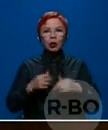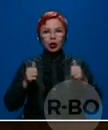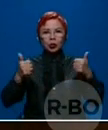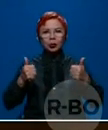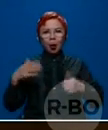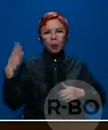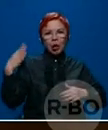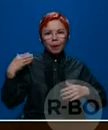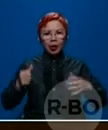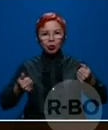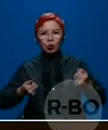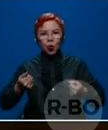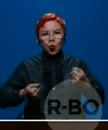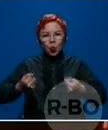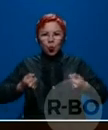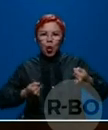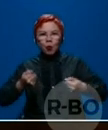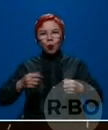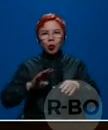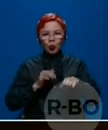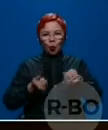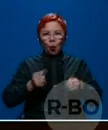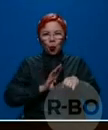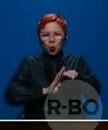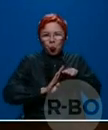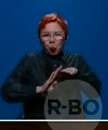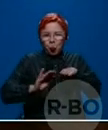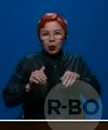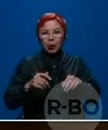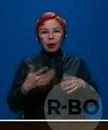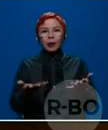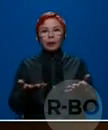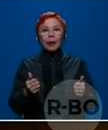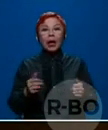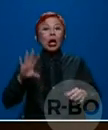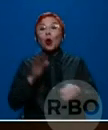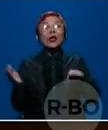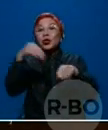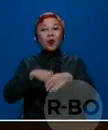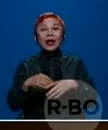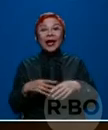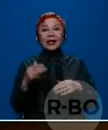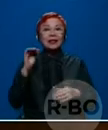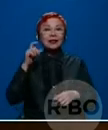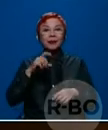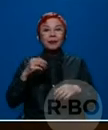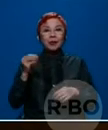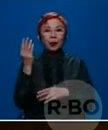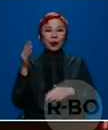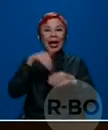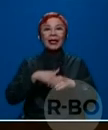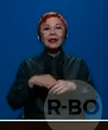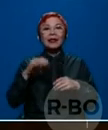pejabat-pejabat seperti pak Basuki dan Pak Jarot juga naik kendaraan umum ini akan membuat sebuah percepatan dalam membangun